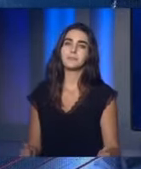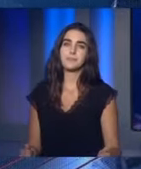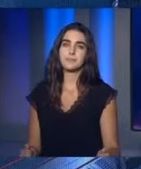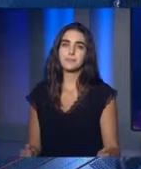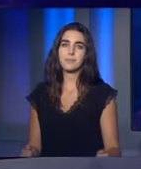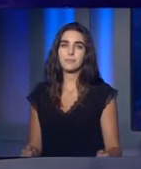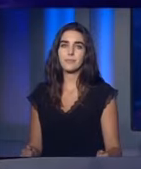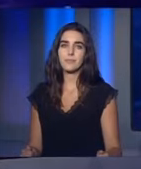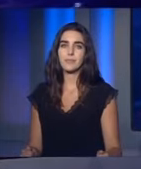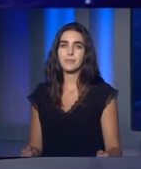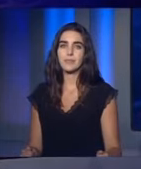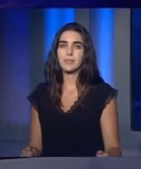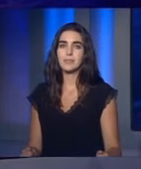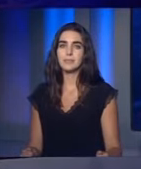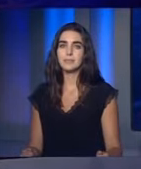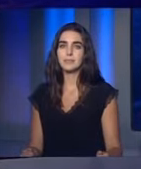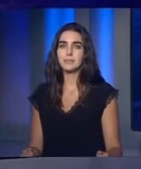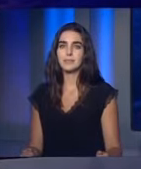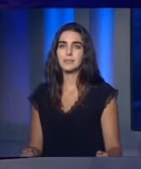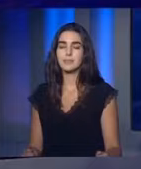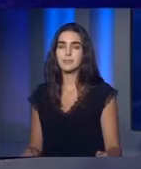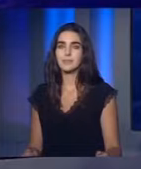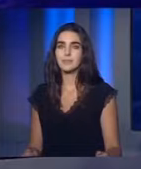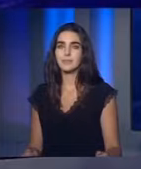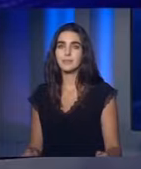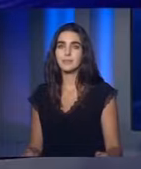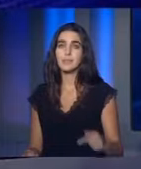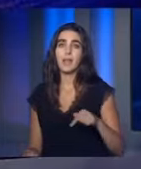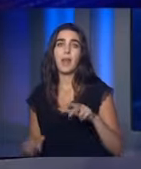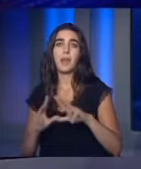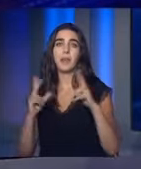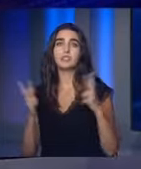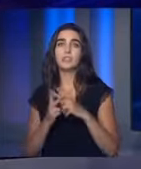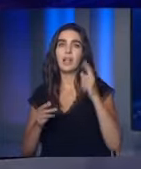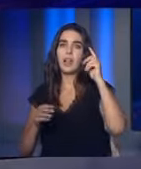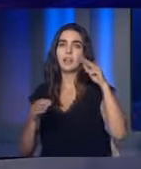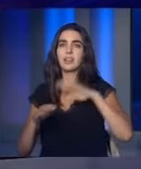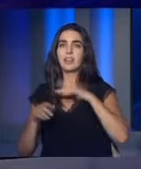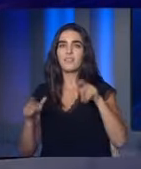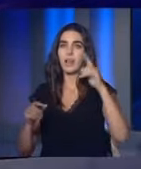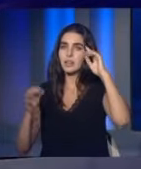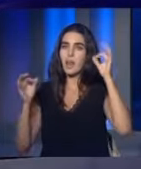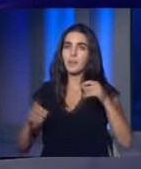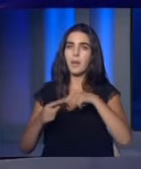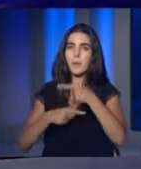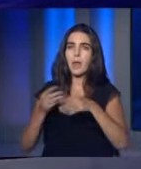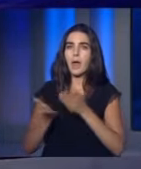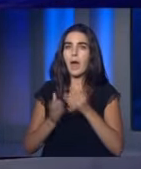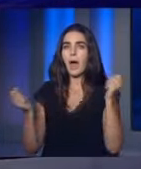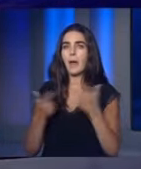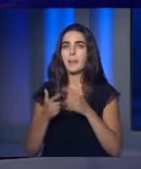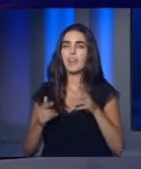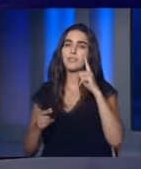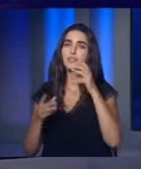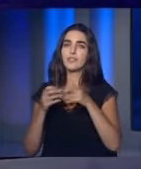قرار سياسي جامع لإنقاذ لبنان. لجنة الدفاع تقرر متابعة ملف مرشح المدرسة الحربية،